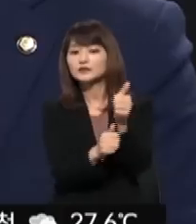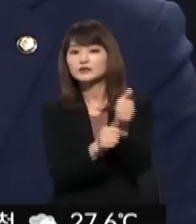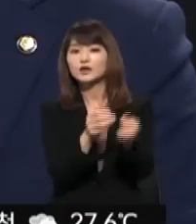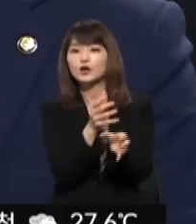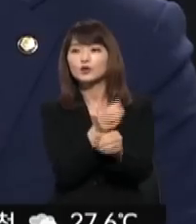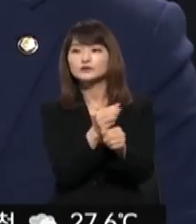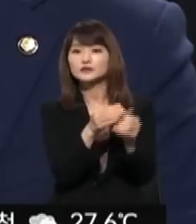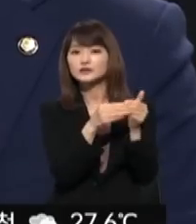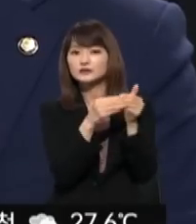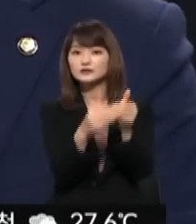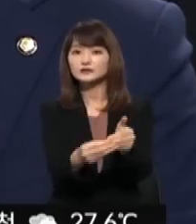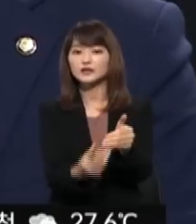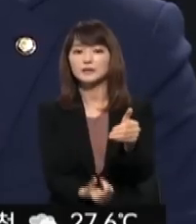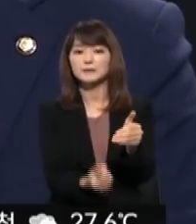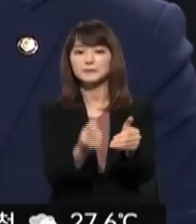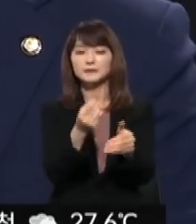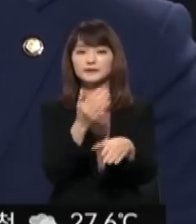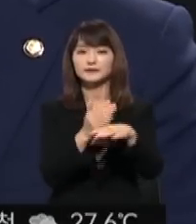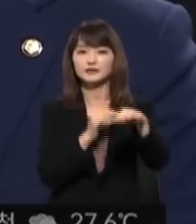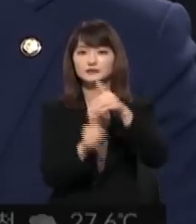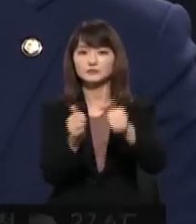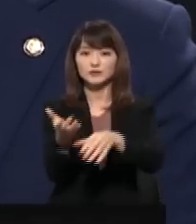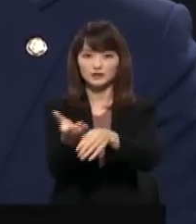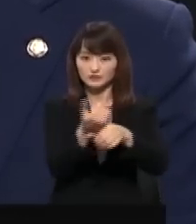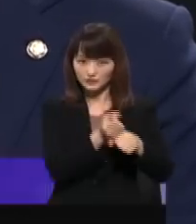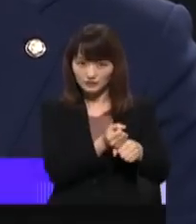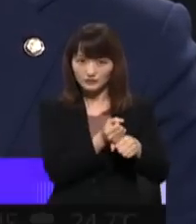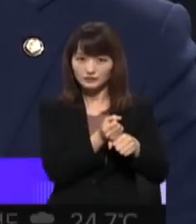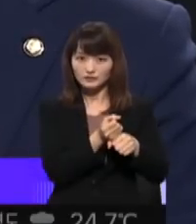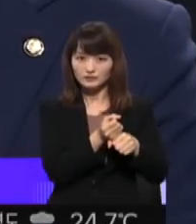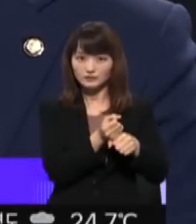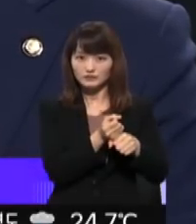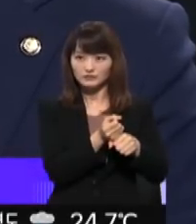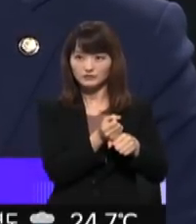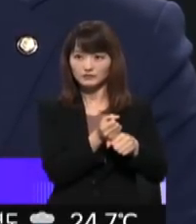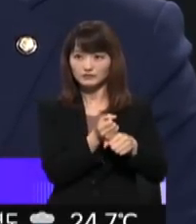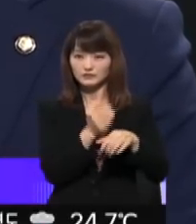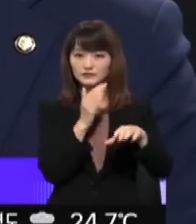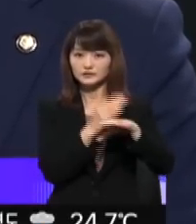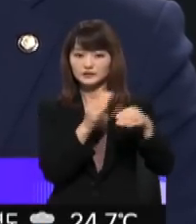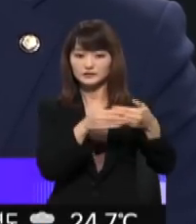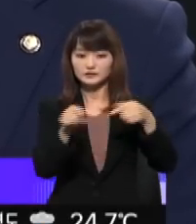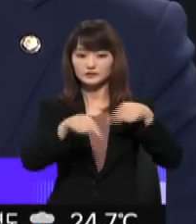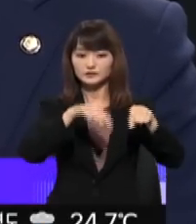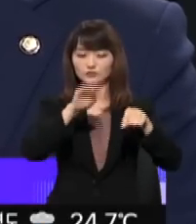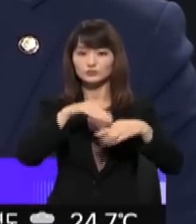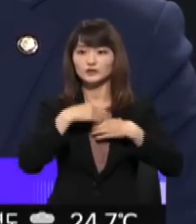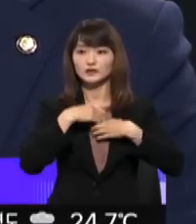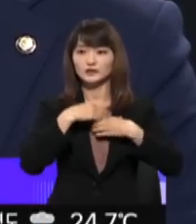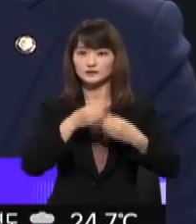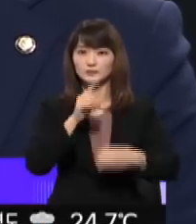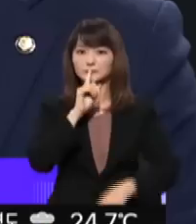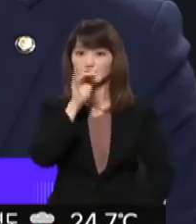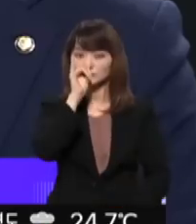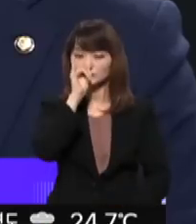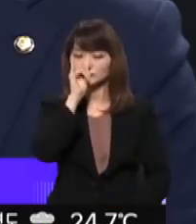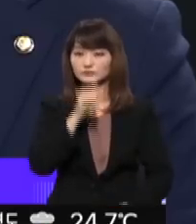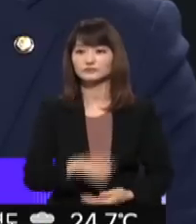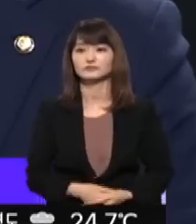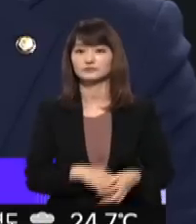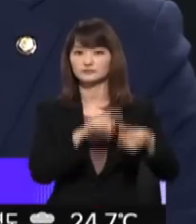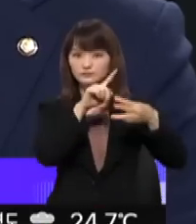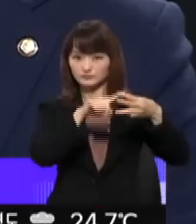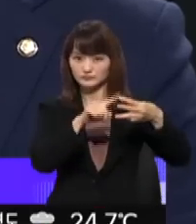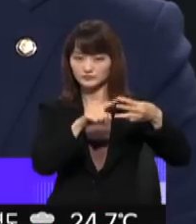가지고 갈 거냐 빨리 조기전당대로 해서이 당 지도부를 좀 안정시키자 이런 의견도 있다고 세 가지가 있는 거죠